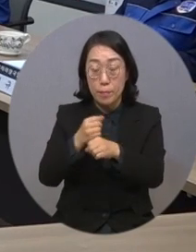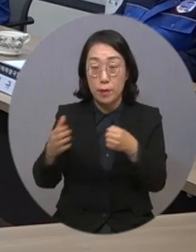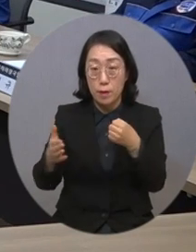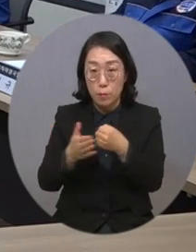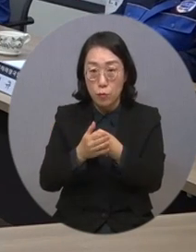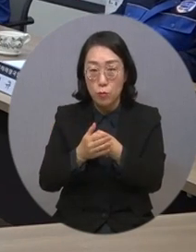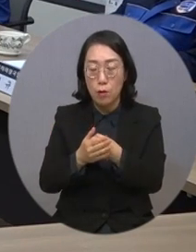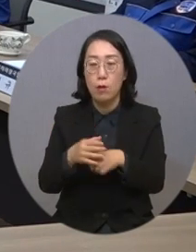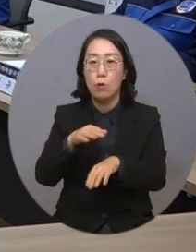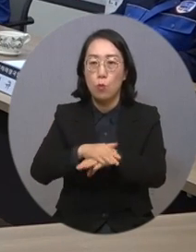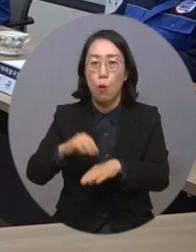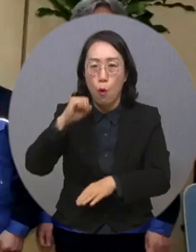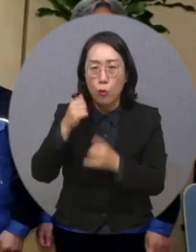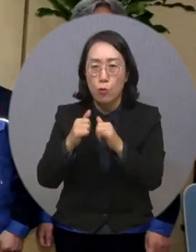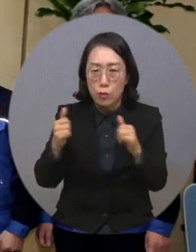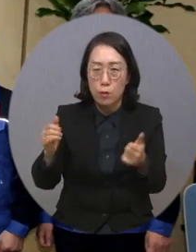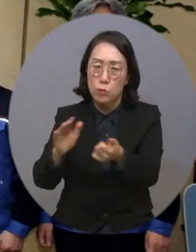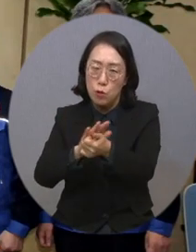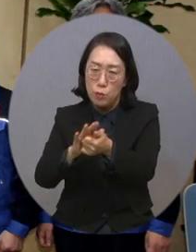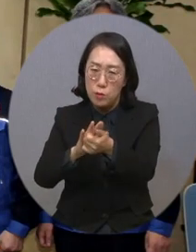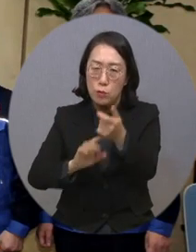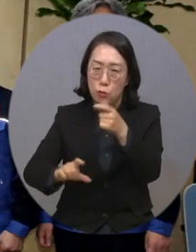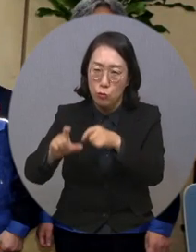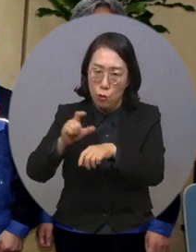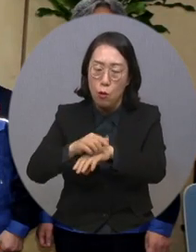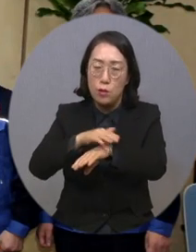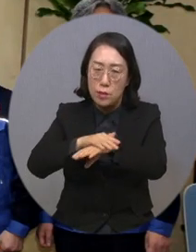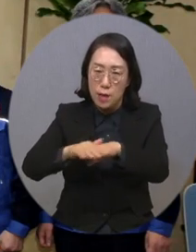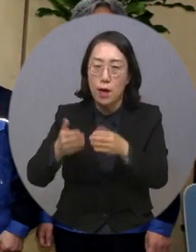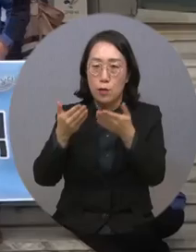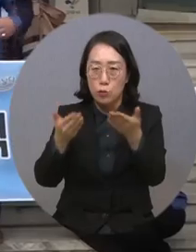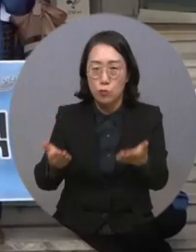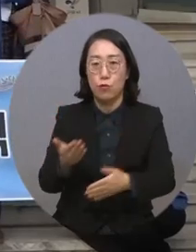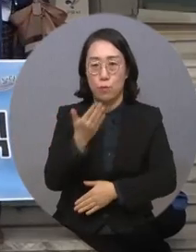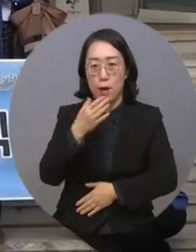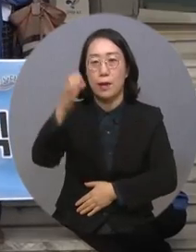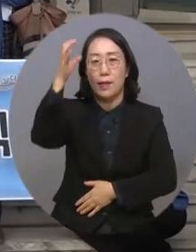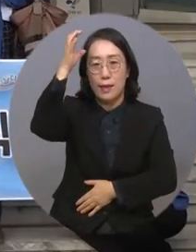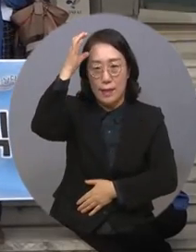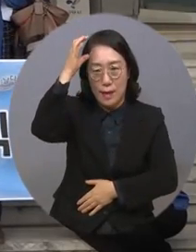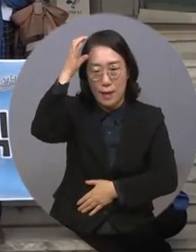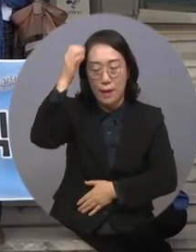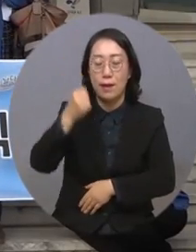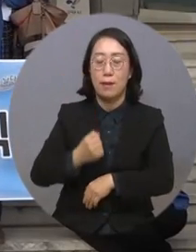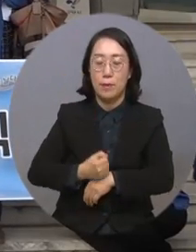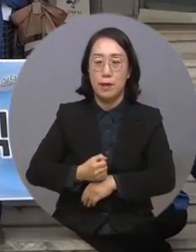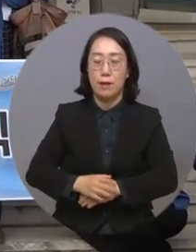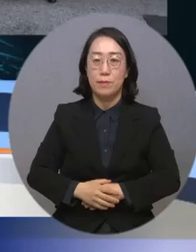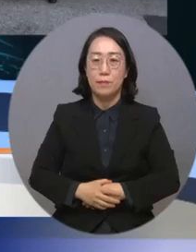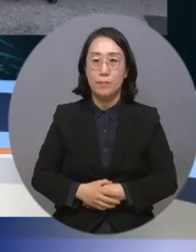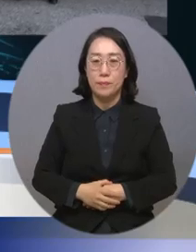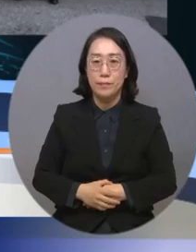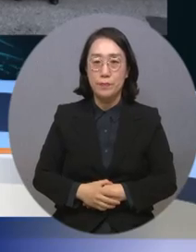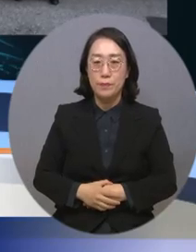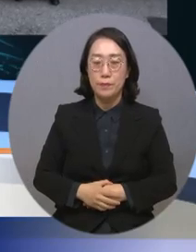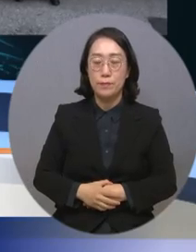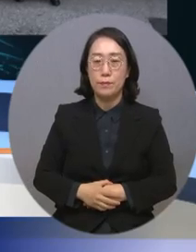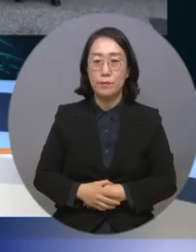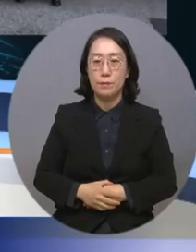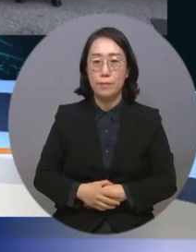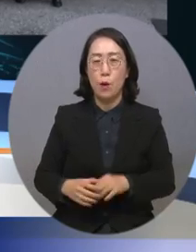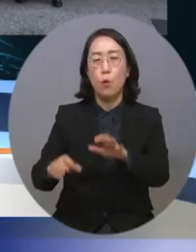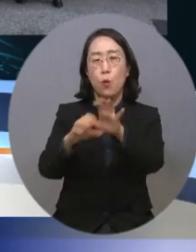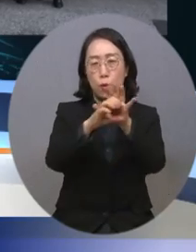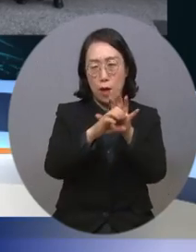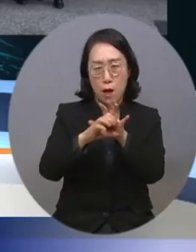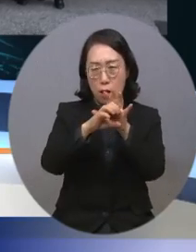함께 취약계층의 서비스 만족도를 더욱 높일 수 있을 것입니다. 복지TV 경기방송 정우선입니다.